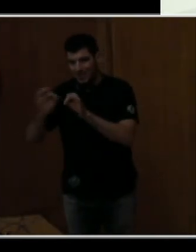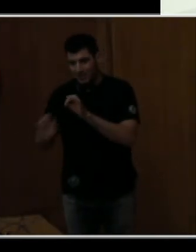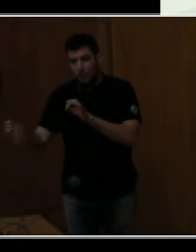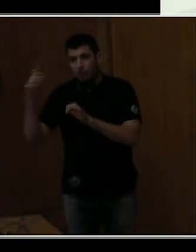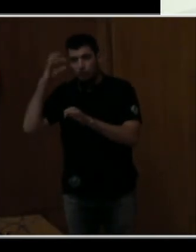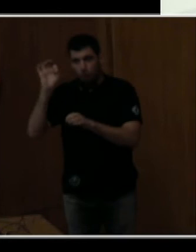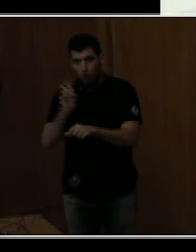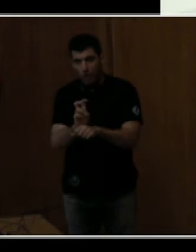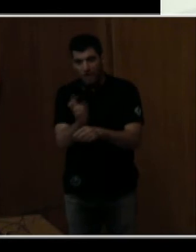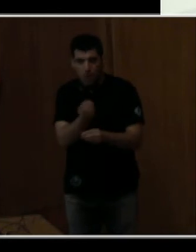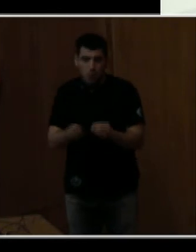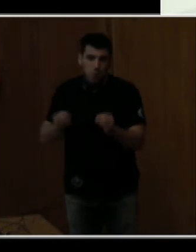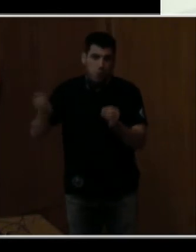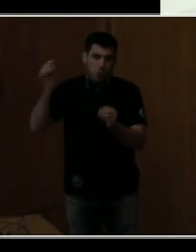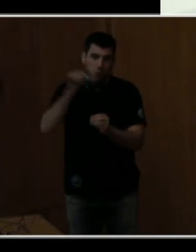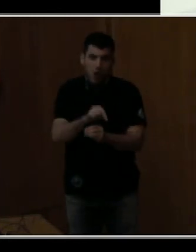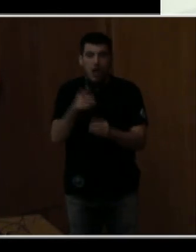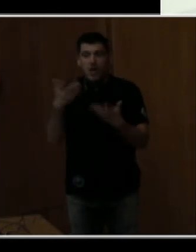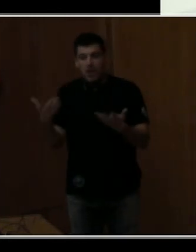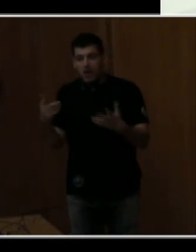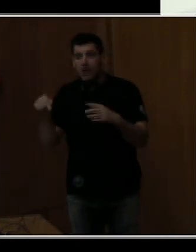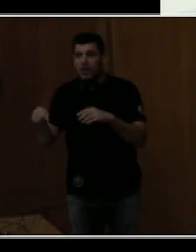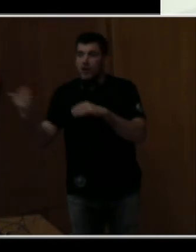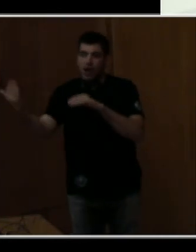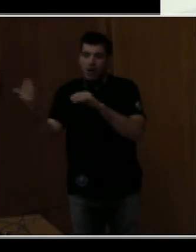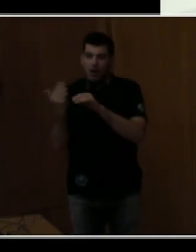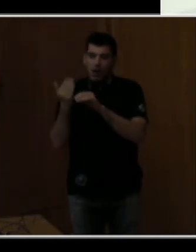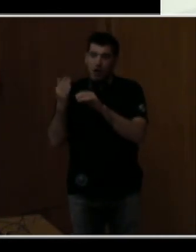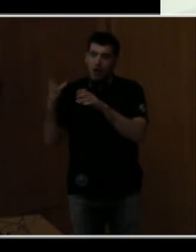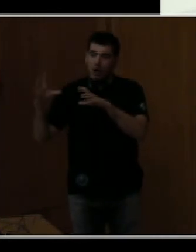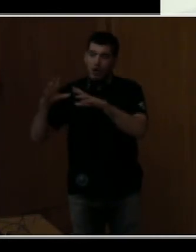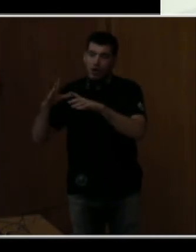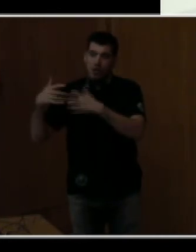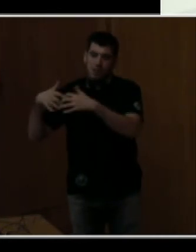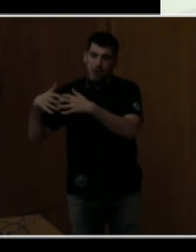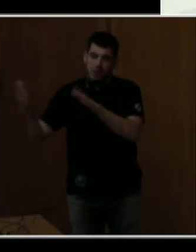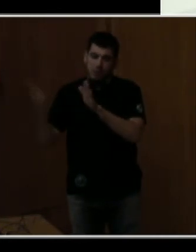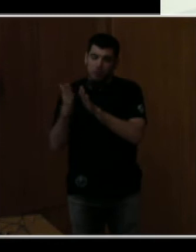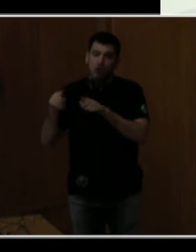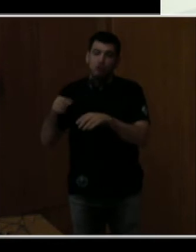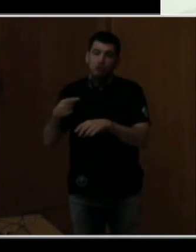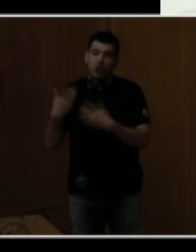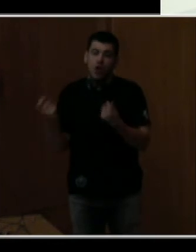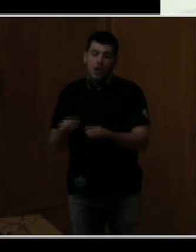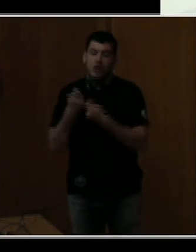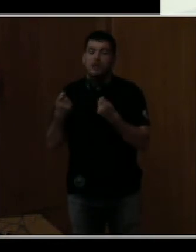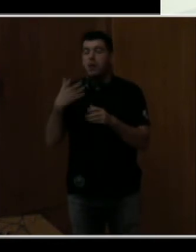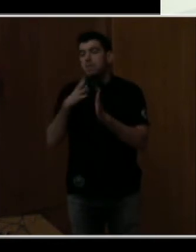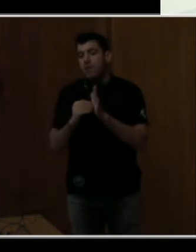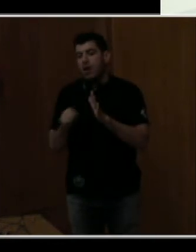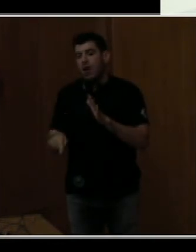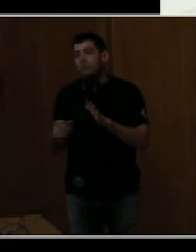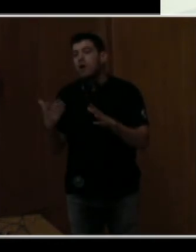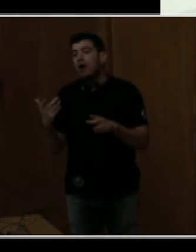συνολική του δικτύου, ήταν να πλησιάσει και την ίνα πιο κοντά στο χρήστη. Δηλαδή, παλιότερα ενώ οι οπτικές ίνες σταματάγαν μέχρι τα κέντρα του